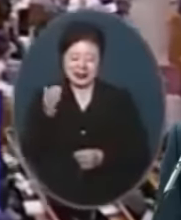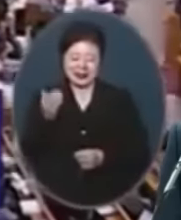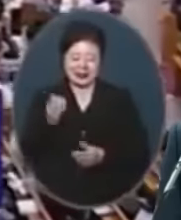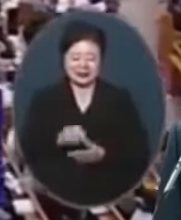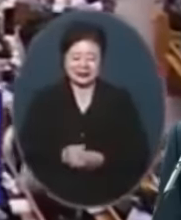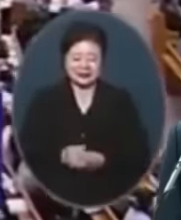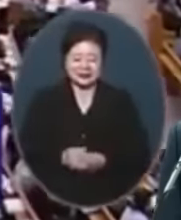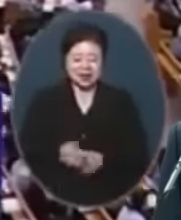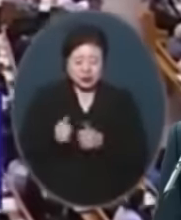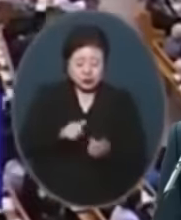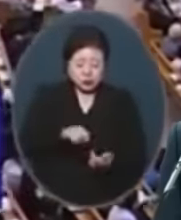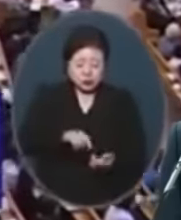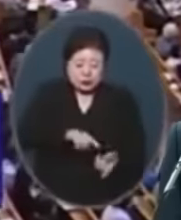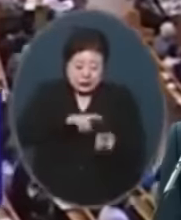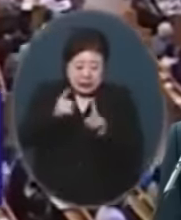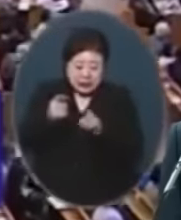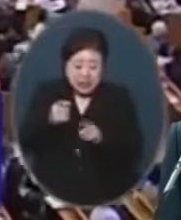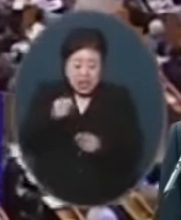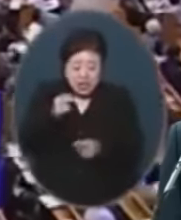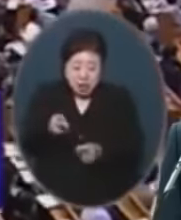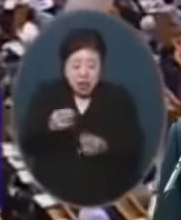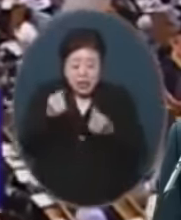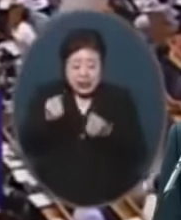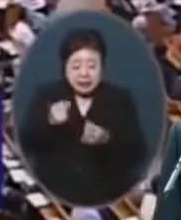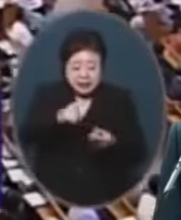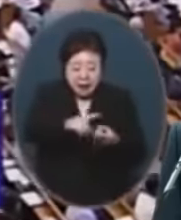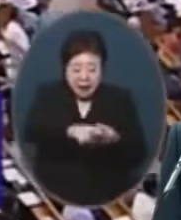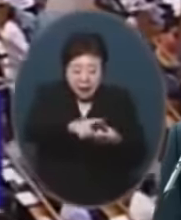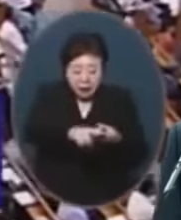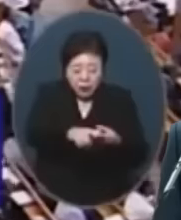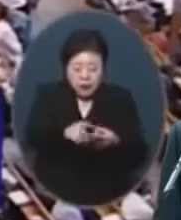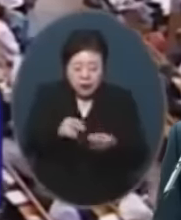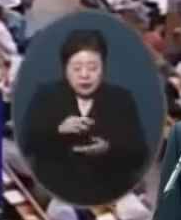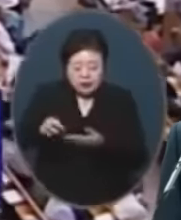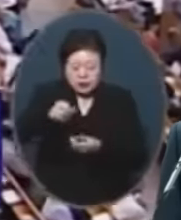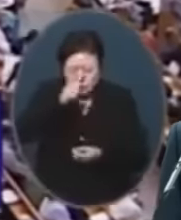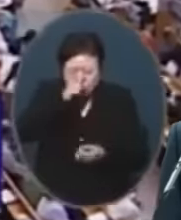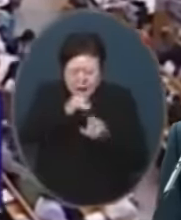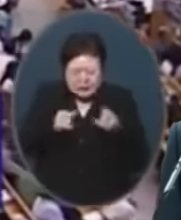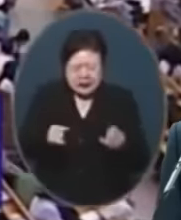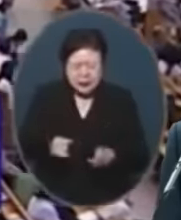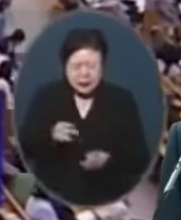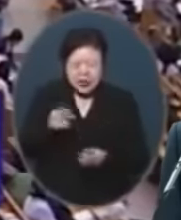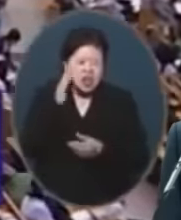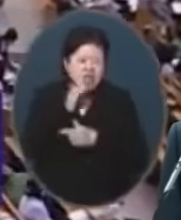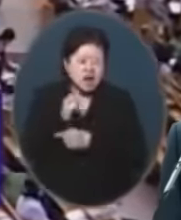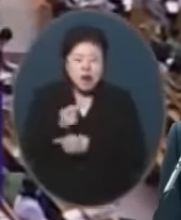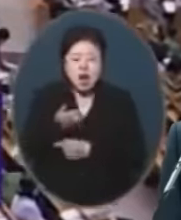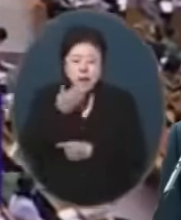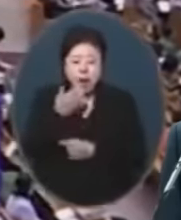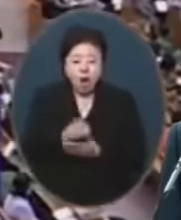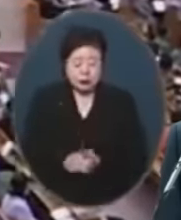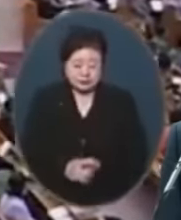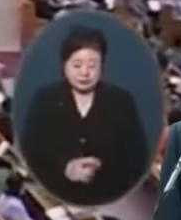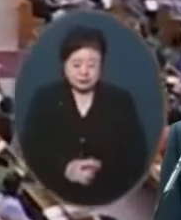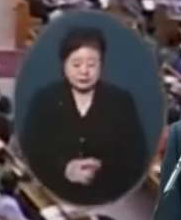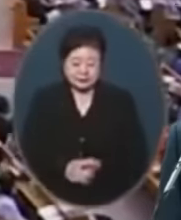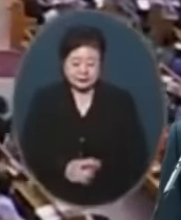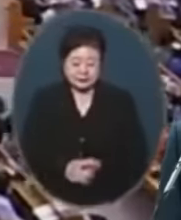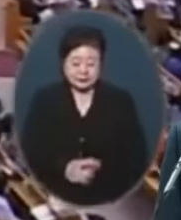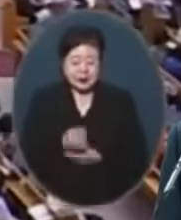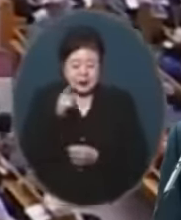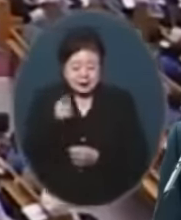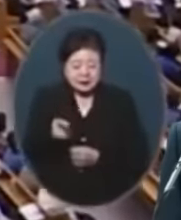되느니라. 죽고 사는 것이 혀의 힘에 달렸나니 혀를 쓰기 좋아하는 자는 혀의 열매를 먹으리라.